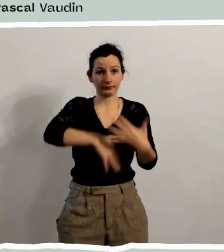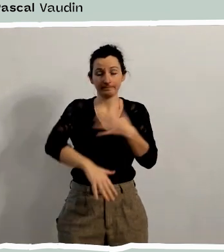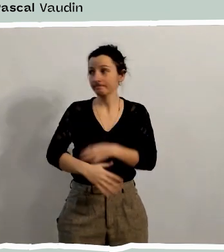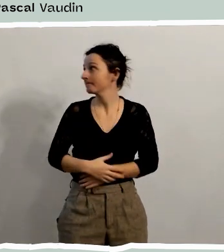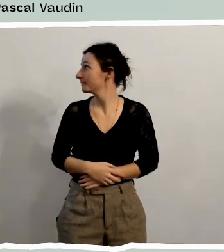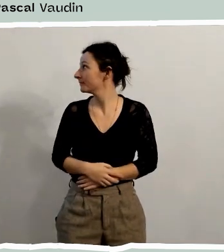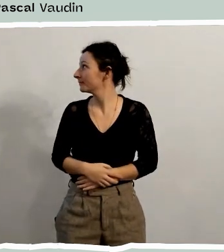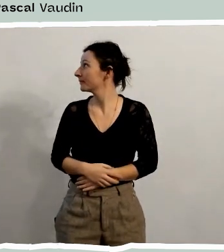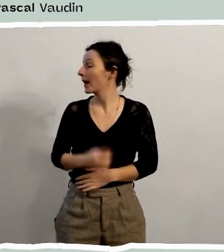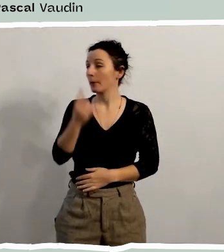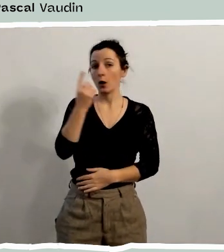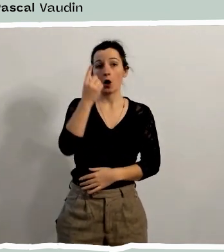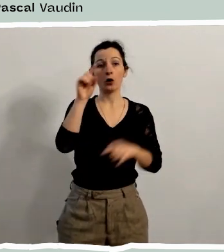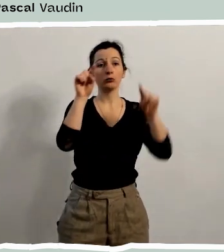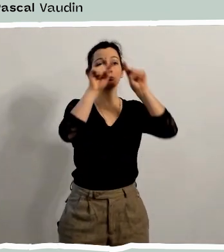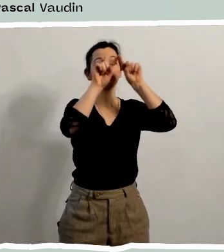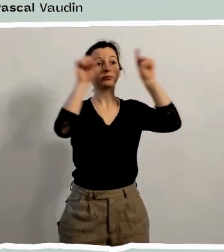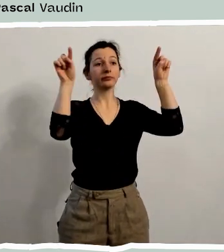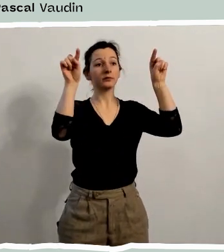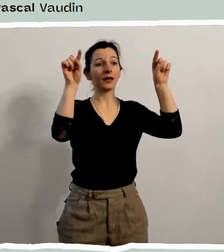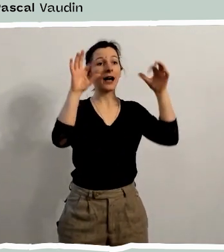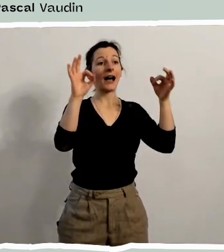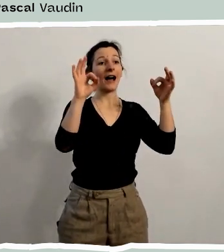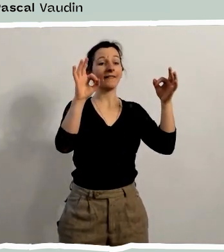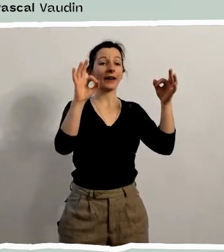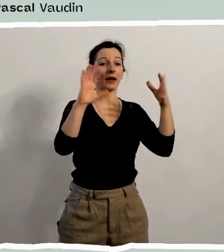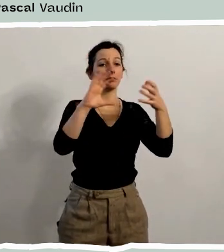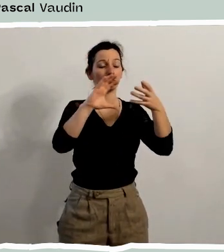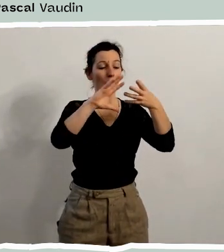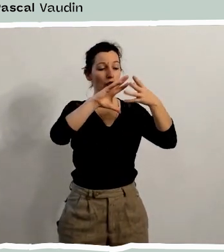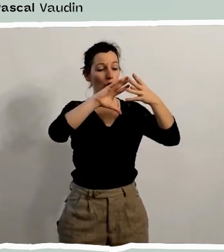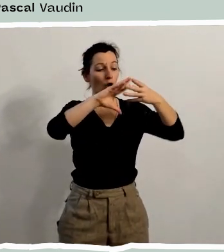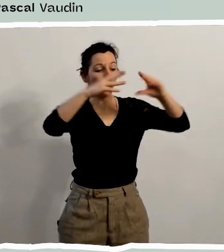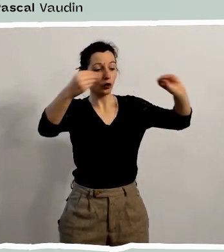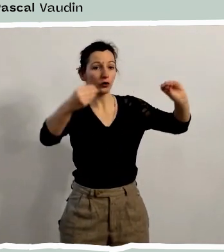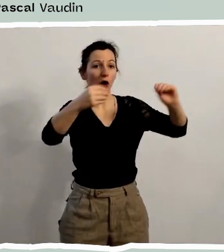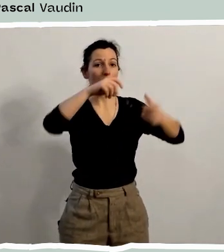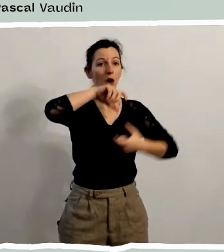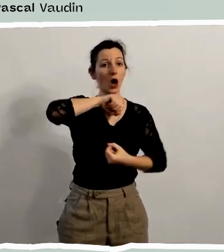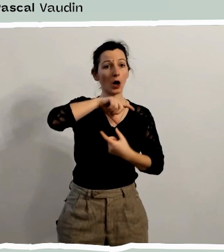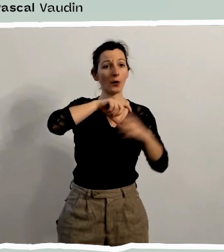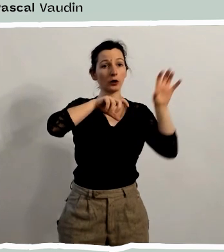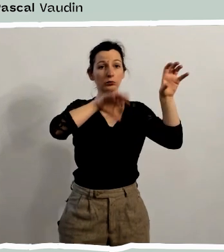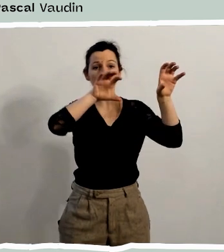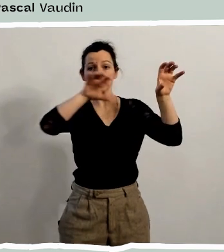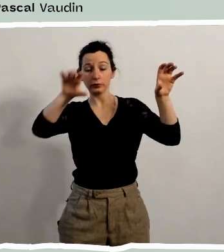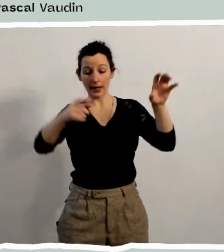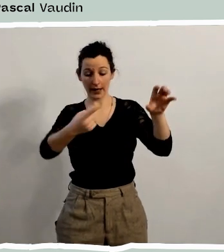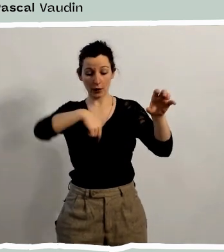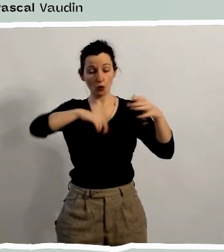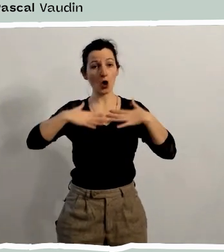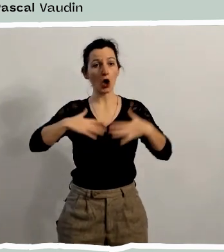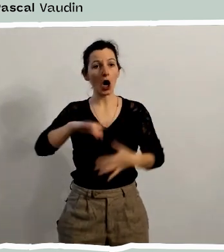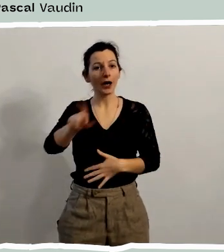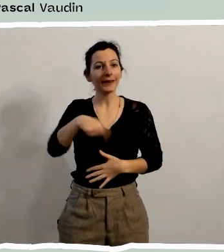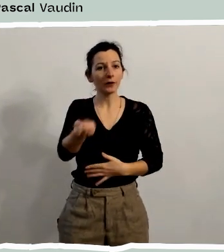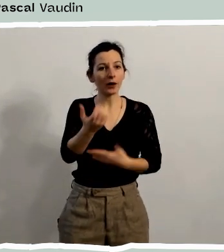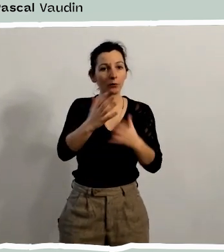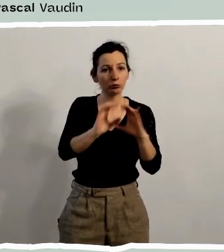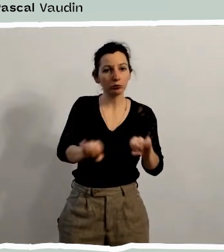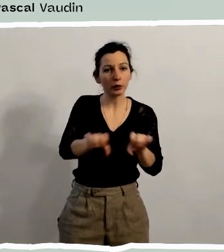haut, donc je vous ai donné la structure physico-chimique d'hormones que l'on produit naturellement. Le